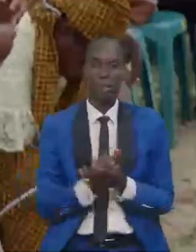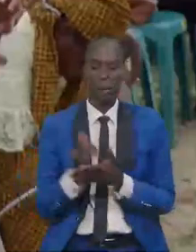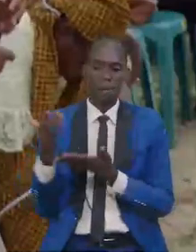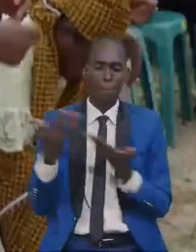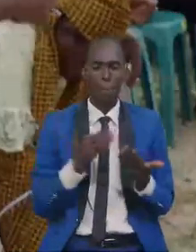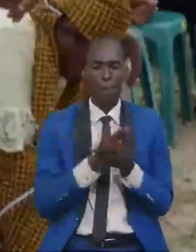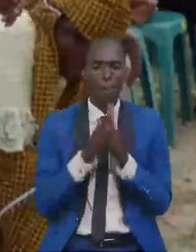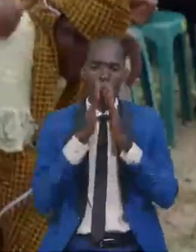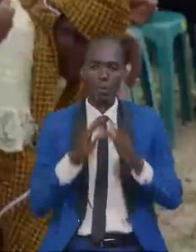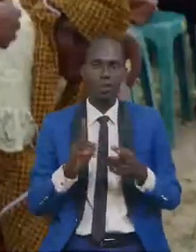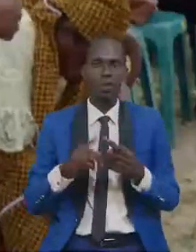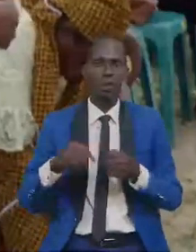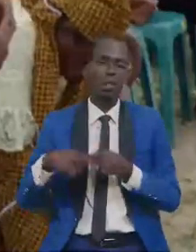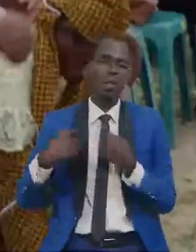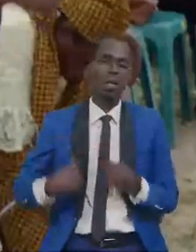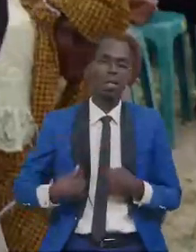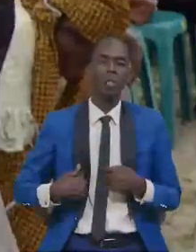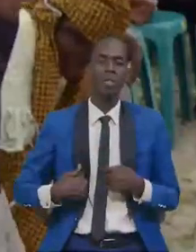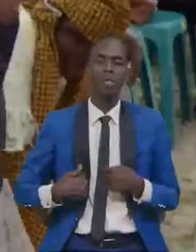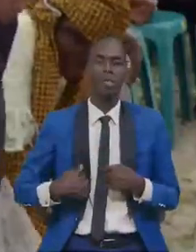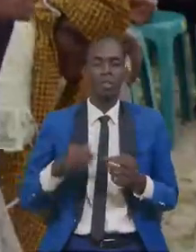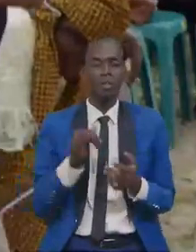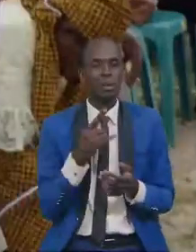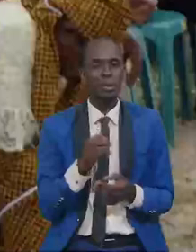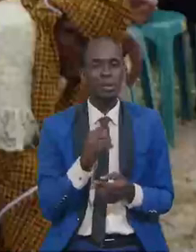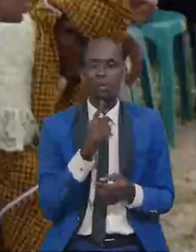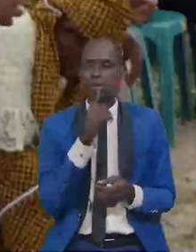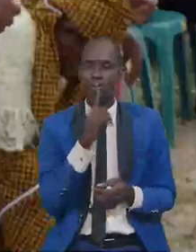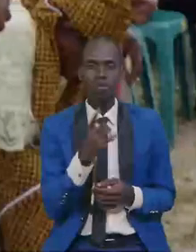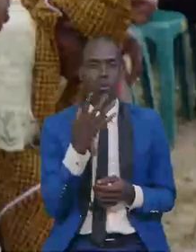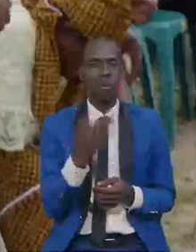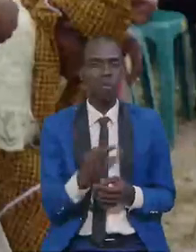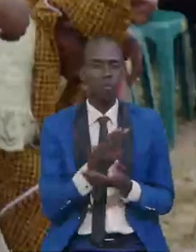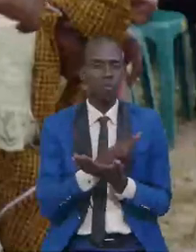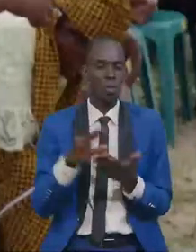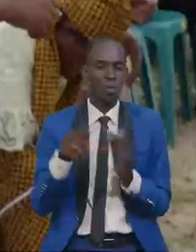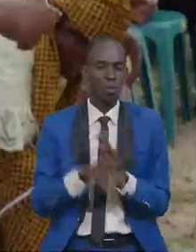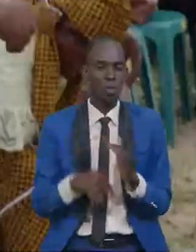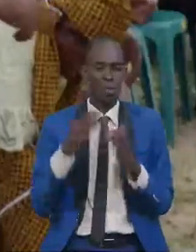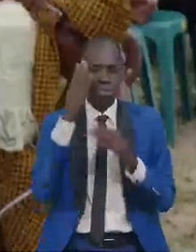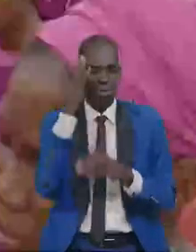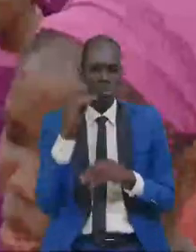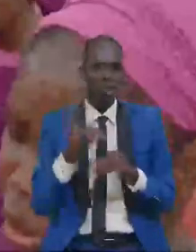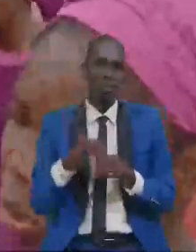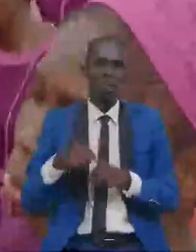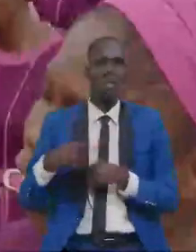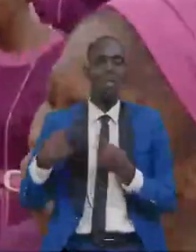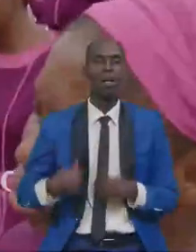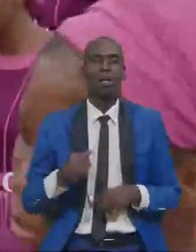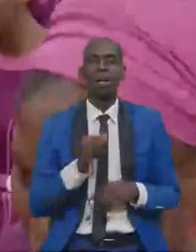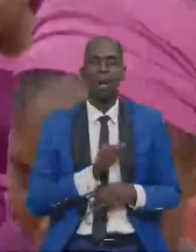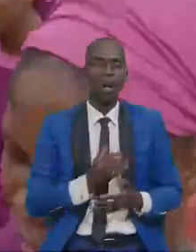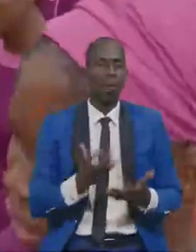qui apporte la paix dans le cœur, la réalité de l'expérience de la sainteté dans le